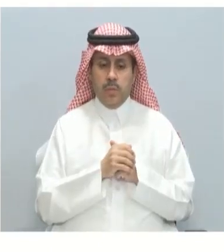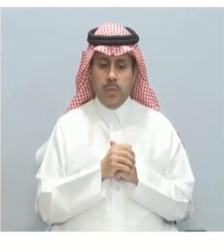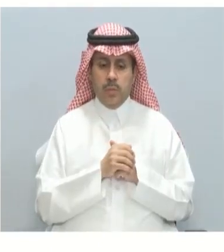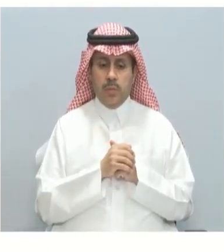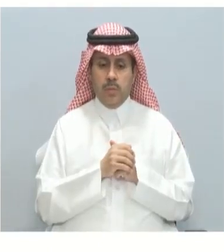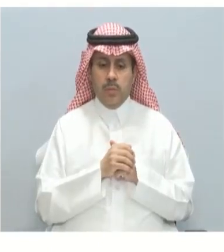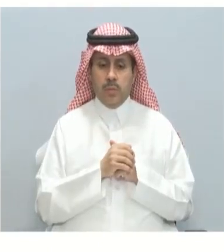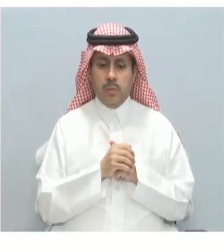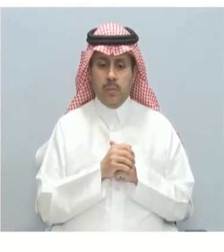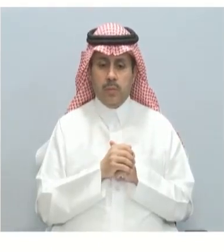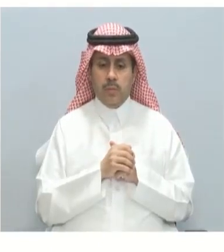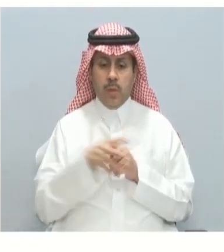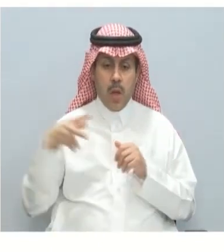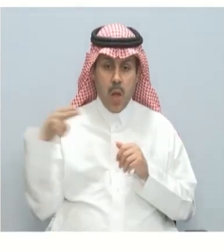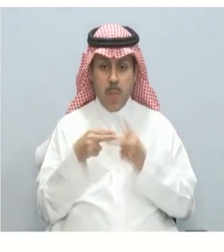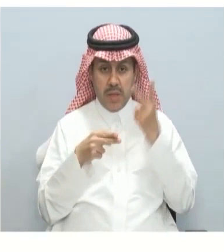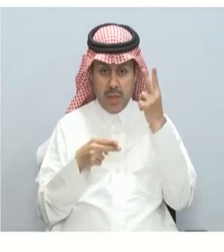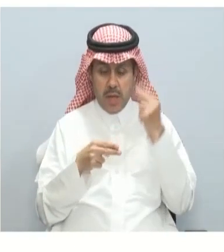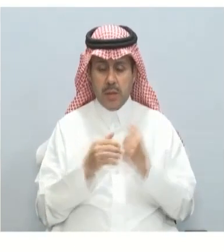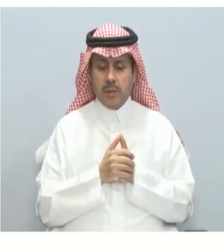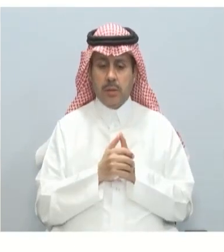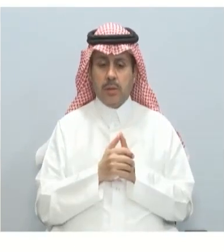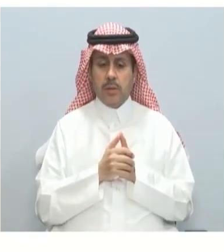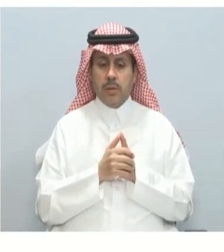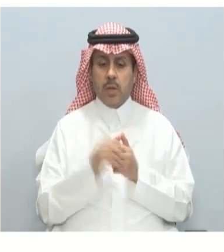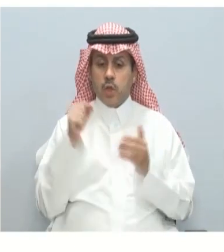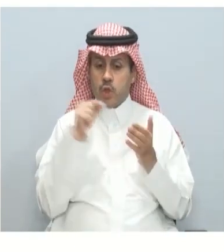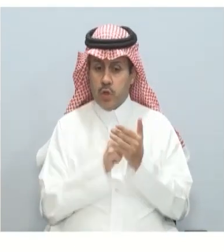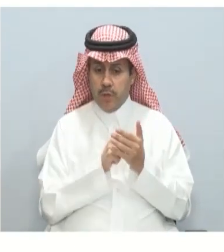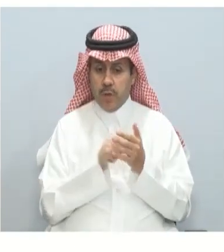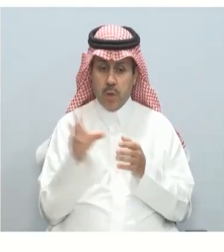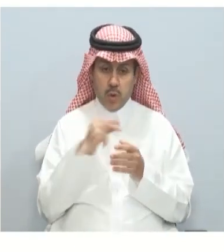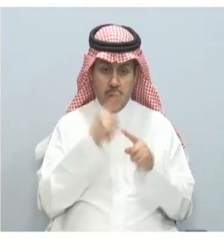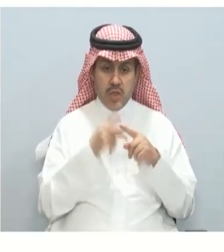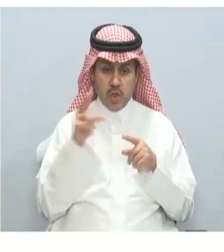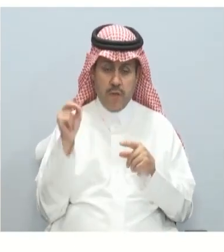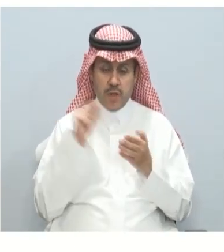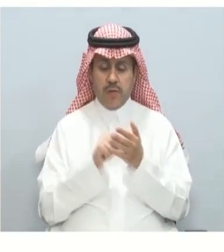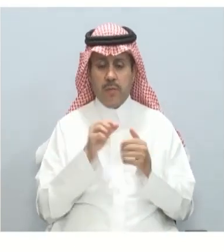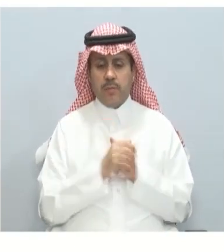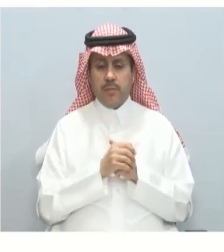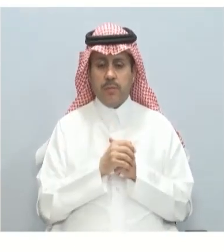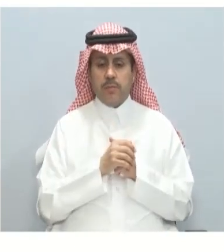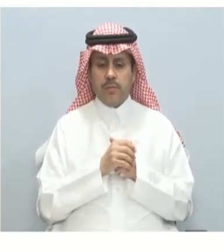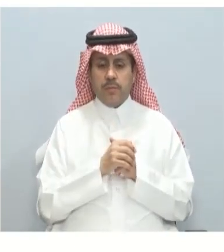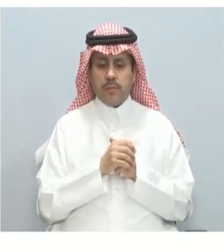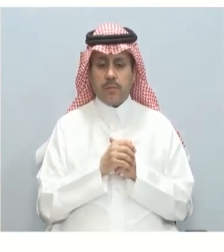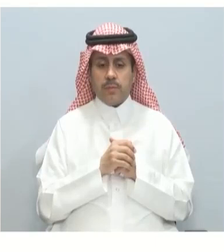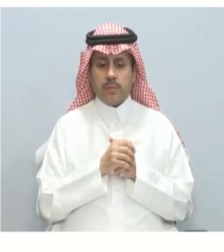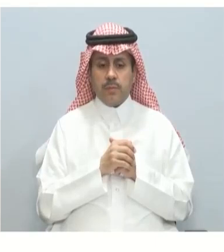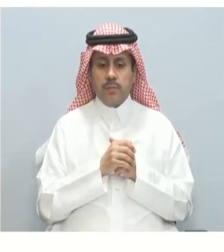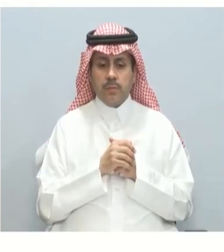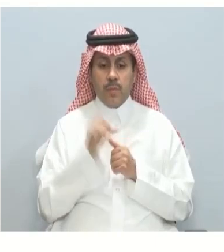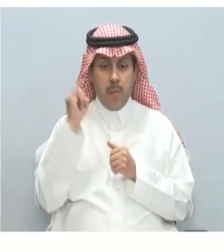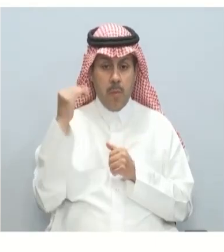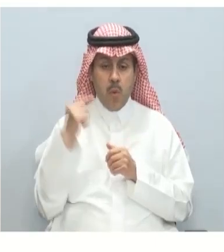صفر المقطعان اكس يساوي صفر وافف اكس يساوي صفر الداله الرئيسيه الام تقطع محاور